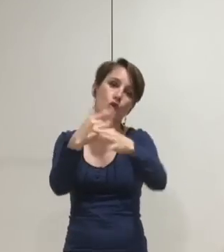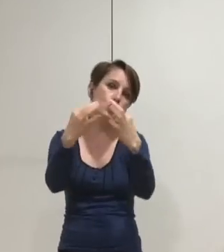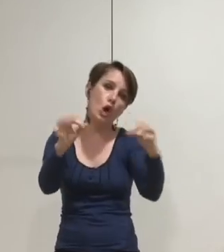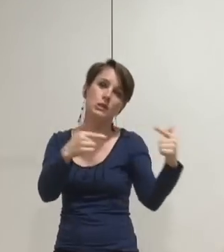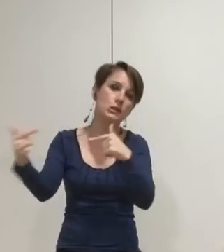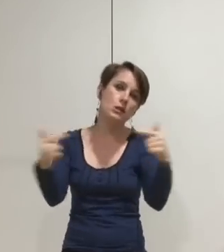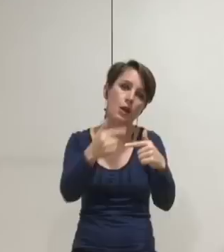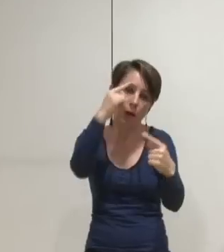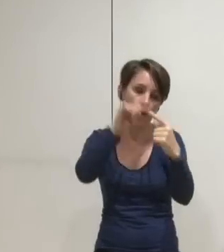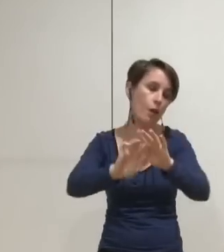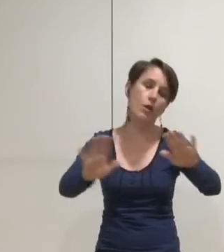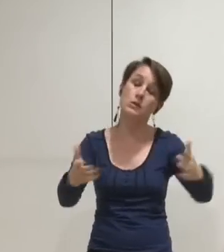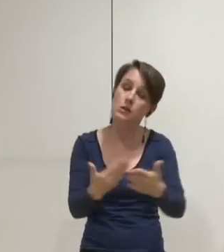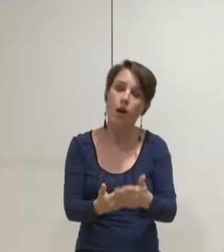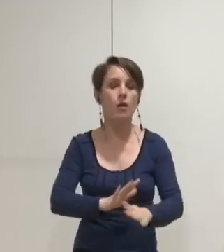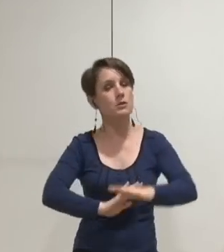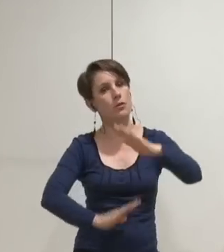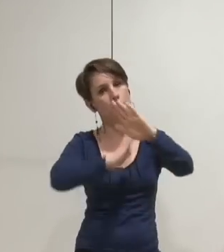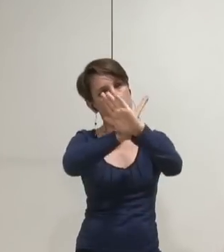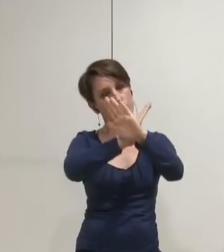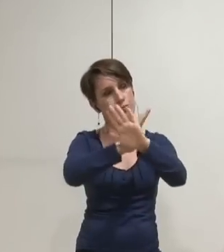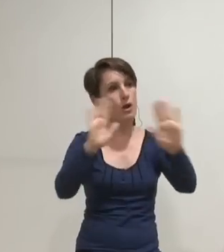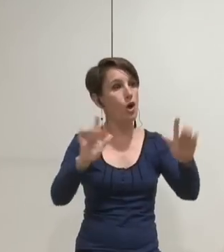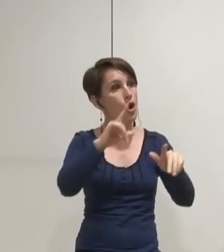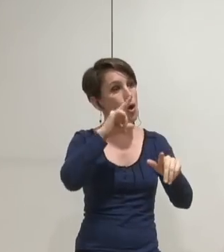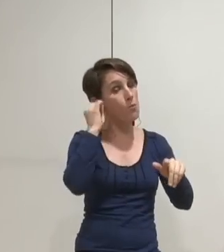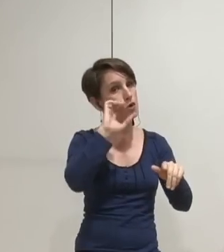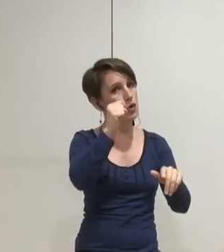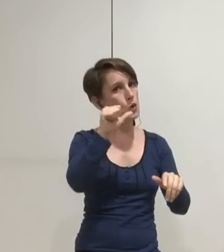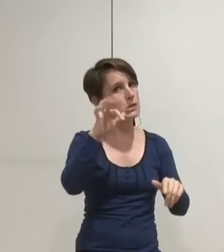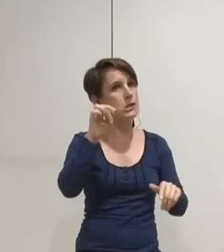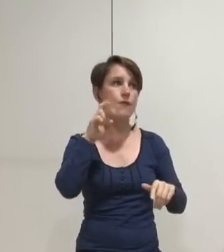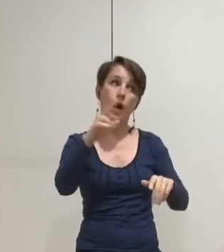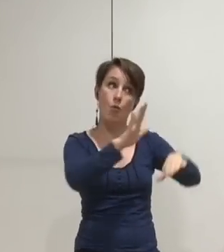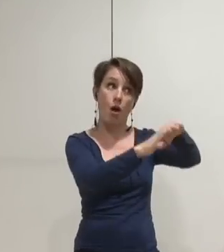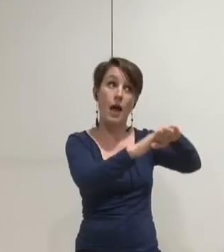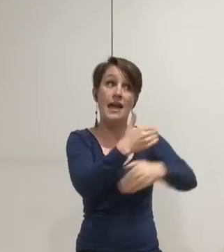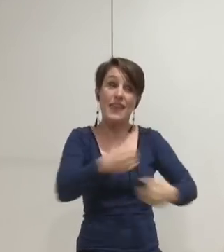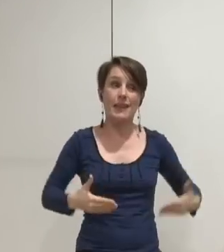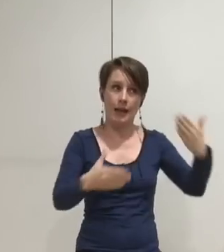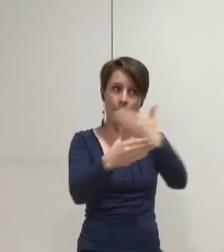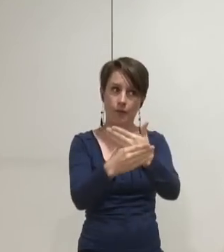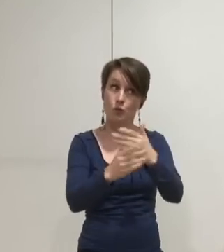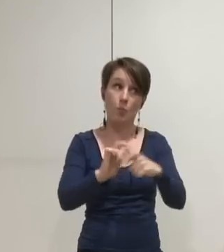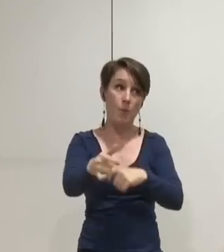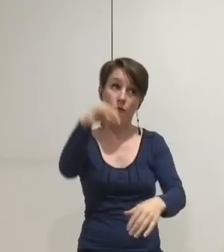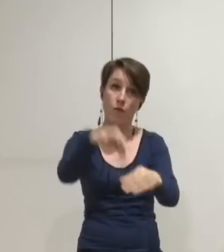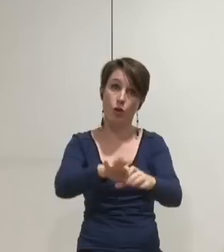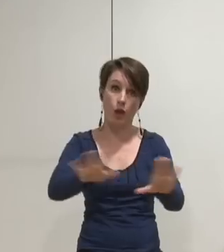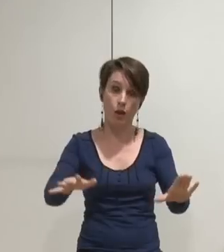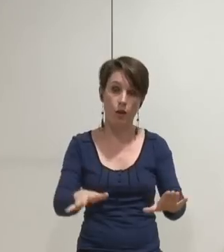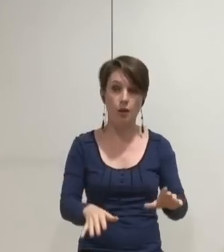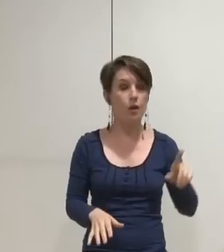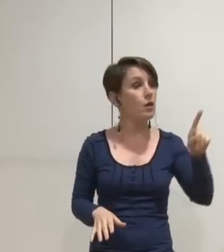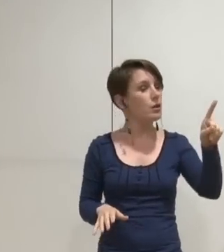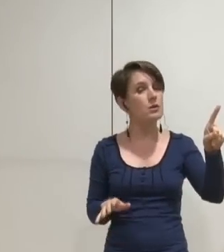débat sur cette questionl monsieur SAF ça sera les dernières interventions et je mets le la délibération au voix comme nous sommes dans un